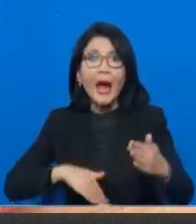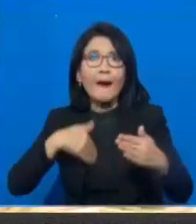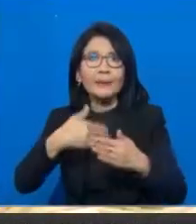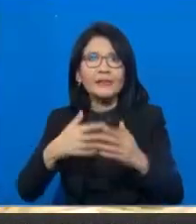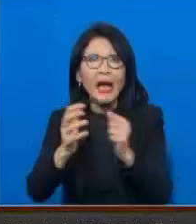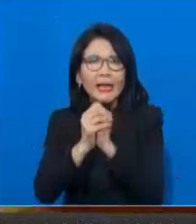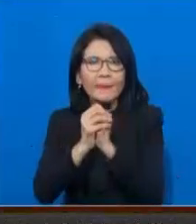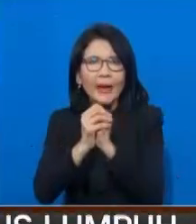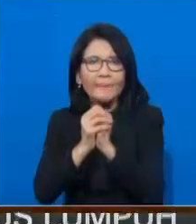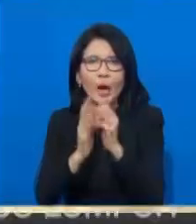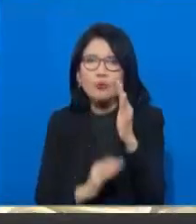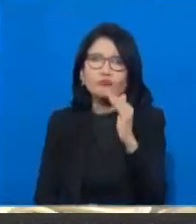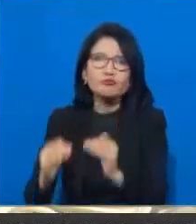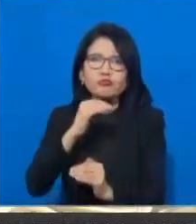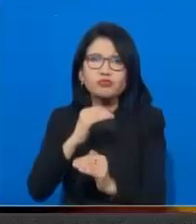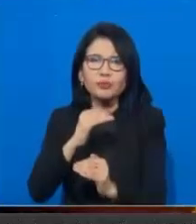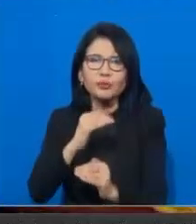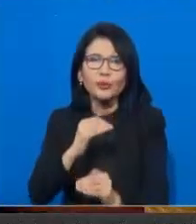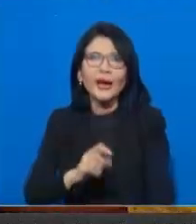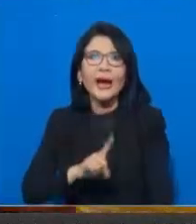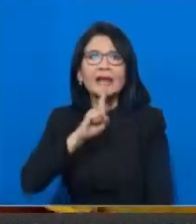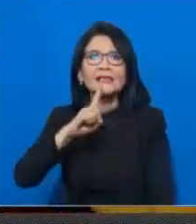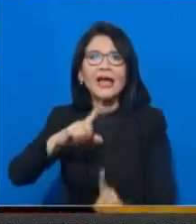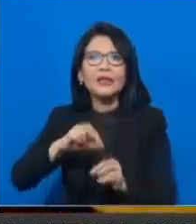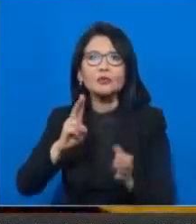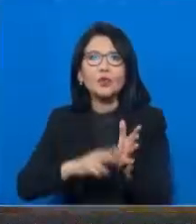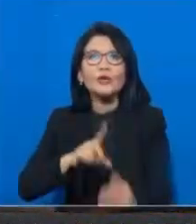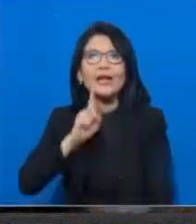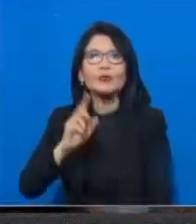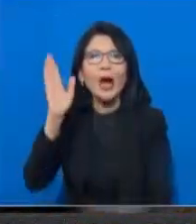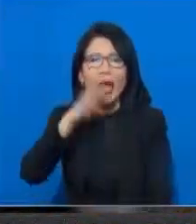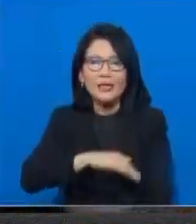seperti ini, ada peningkatan produksi mencapai 1 ton per hari.